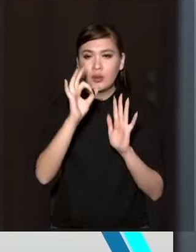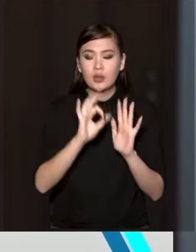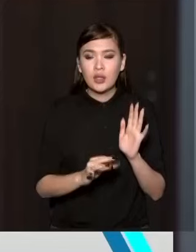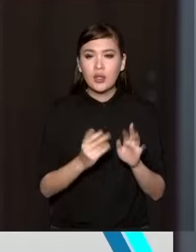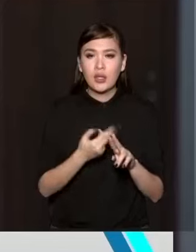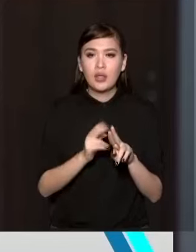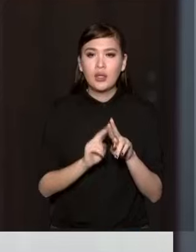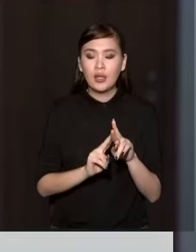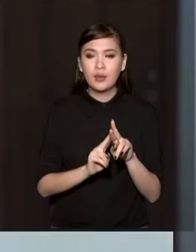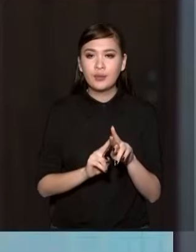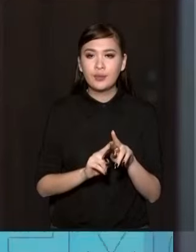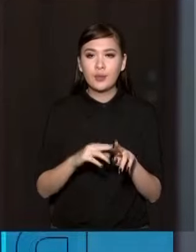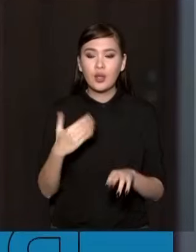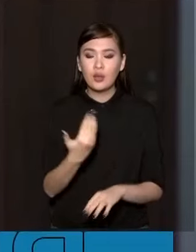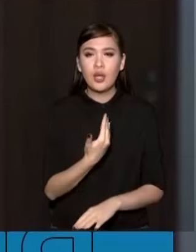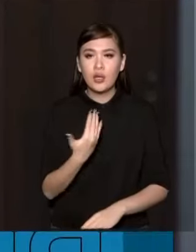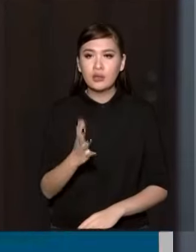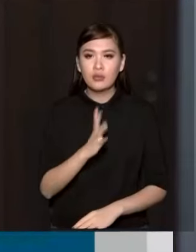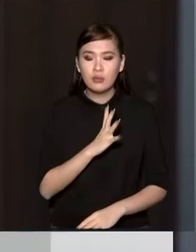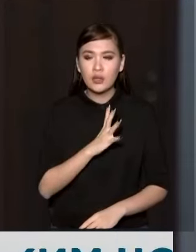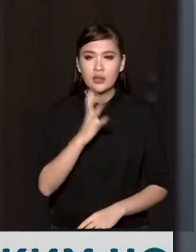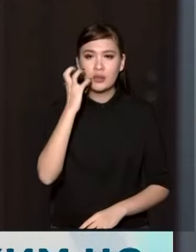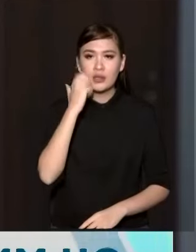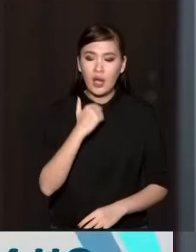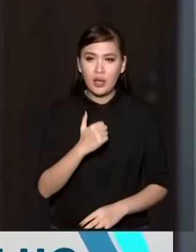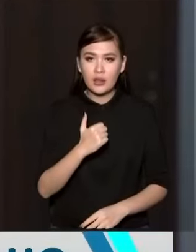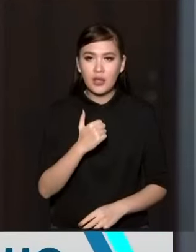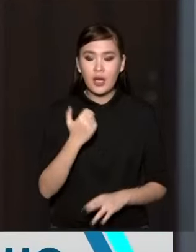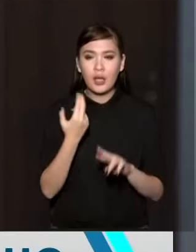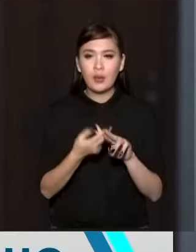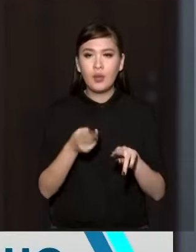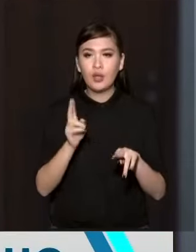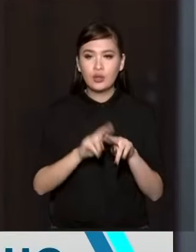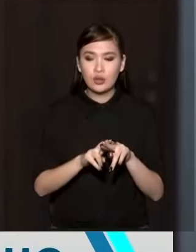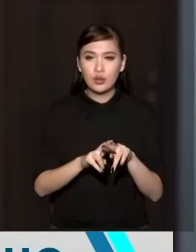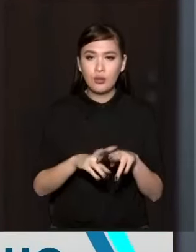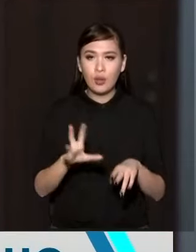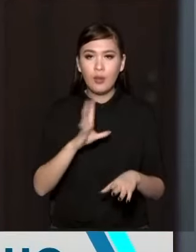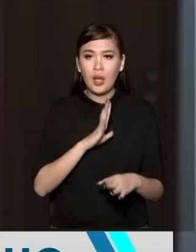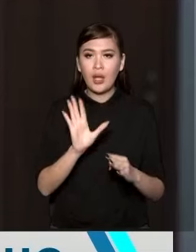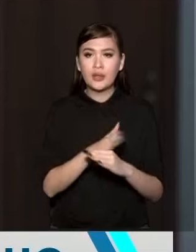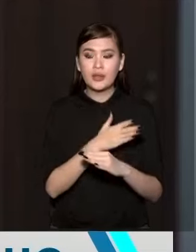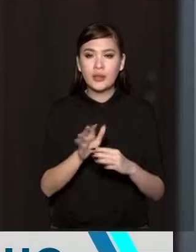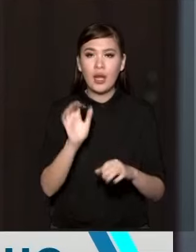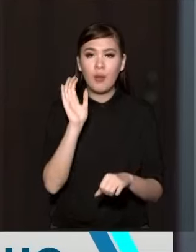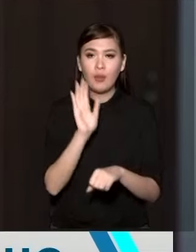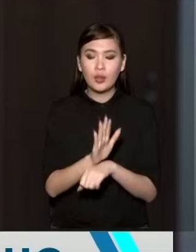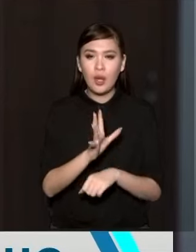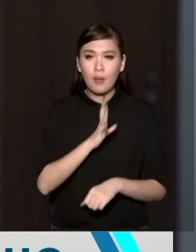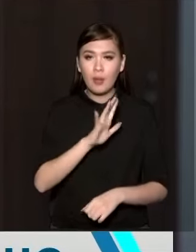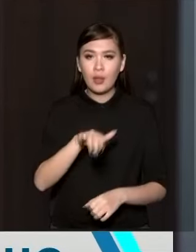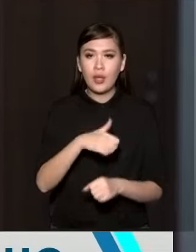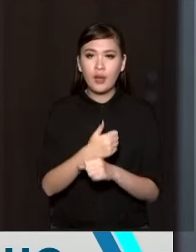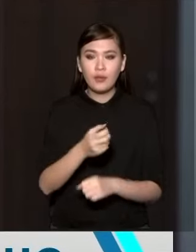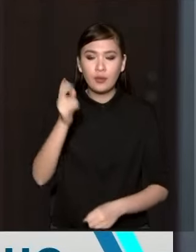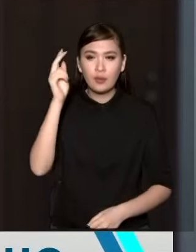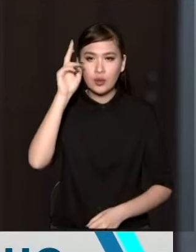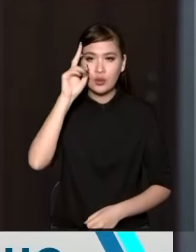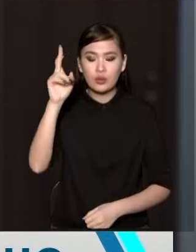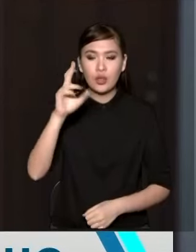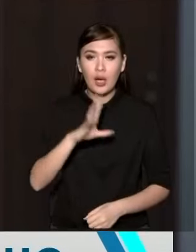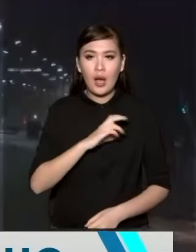нас были изношены, это ни для кого не секрет. По этому поводу было отдельное поручение и главы государства, премьер-министра